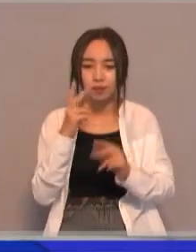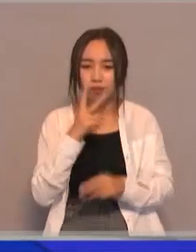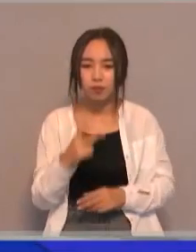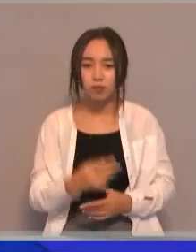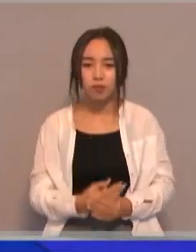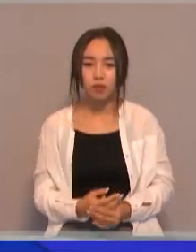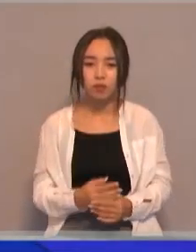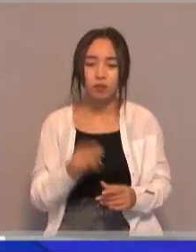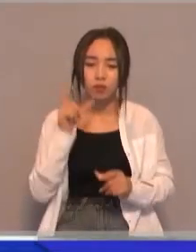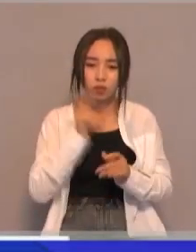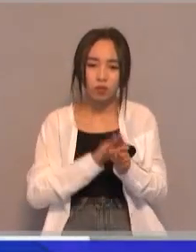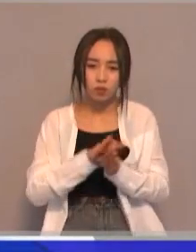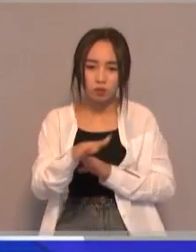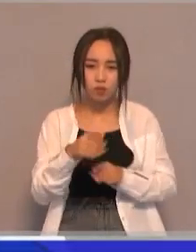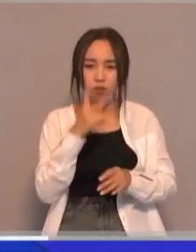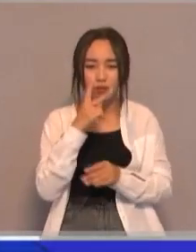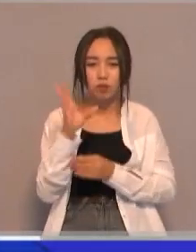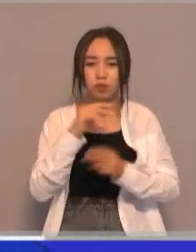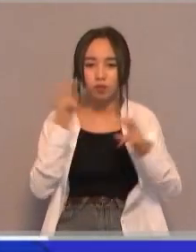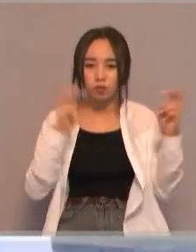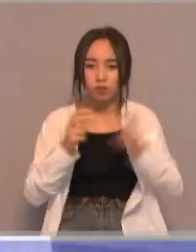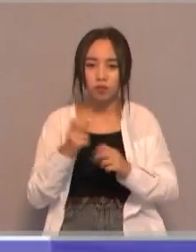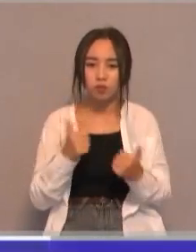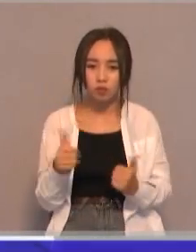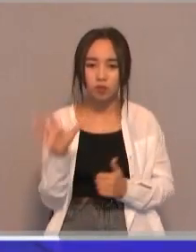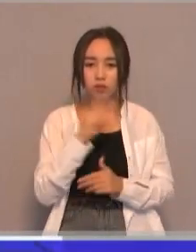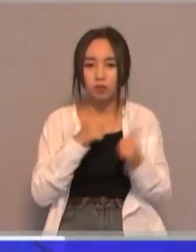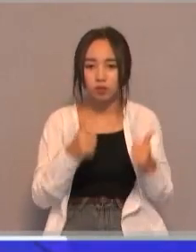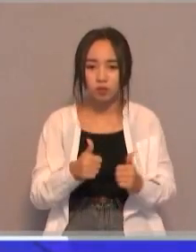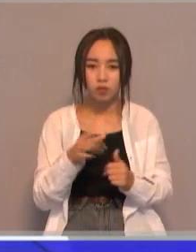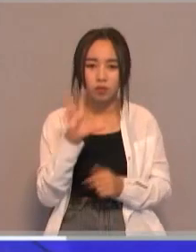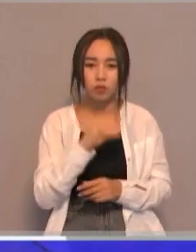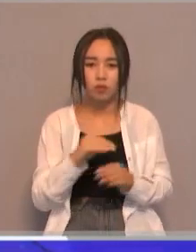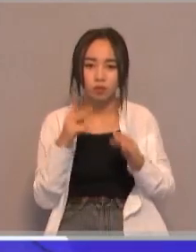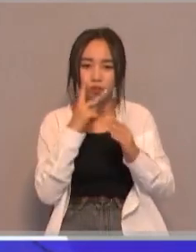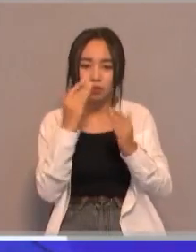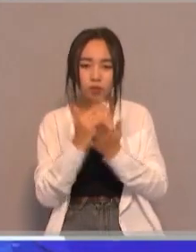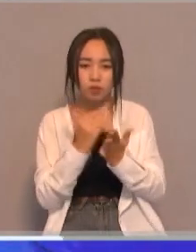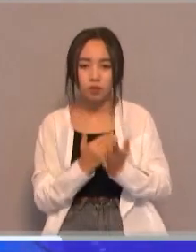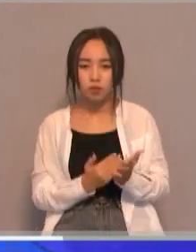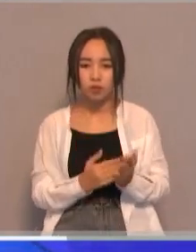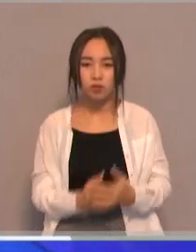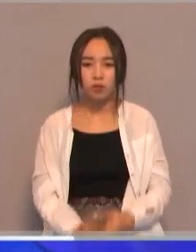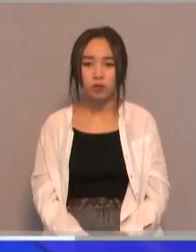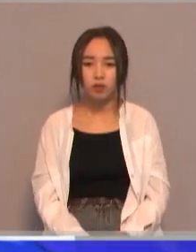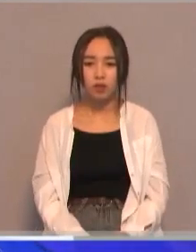Завод толығымен автоматтандырылған, сондықтан адам көп қажет етпейді. Заводта бір сменде мысалға 10 адам жұмыс